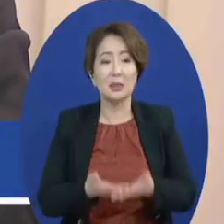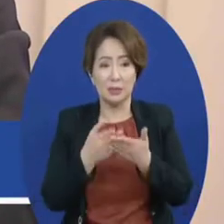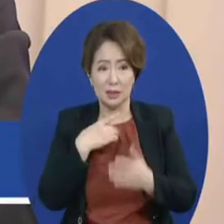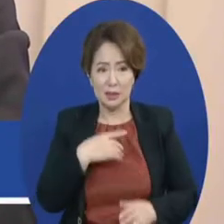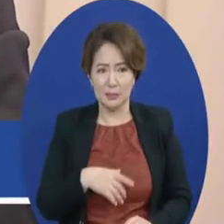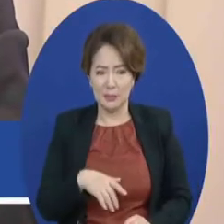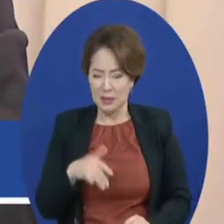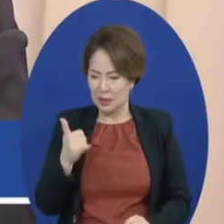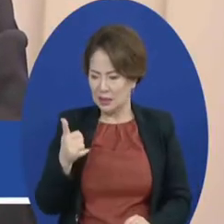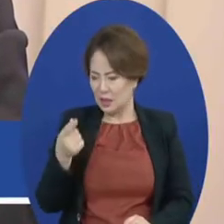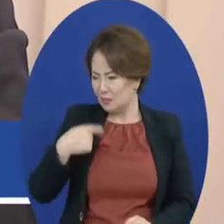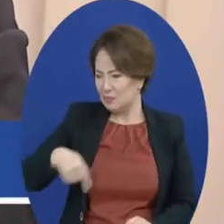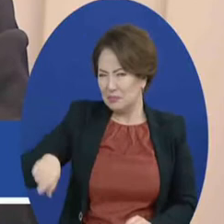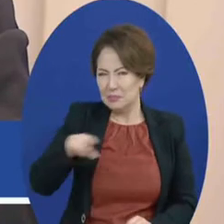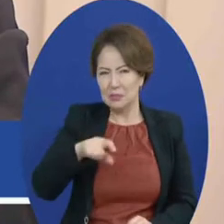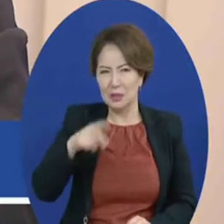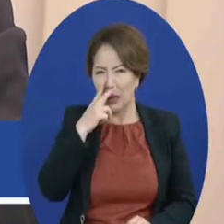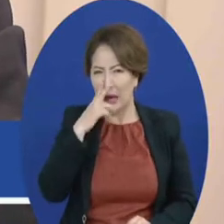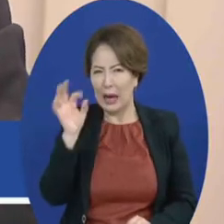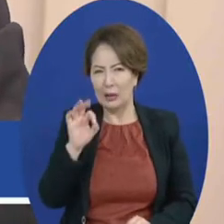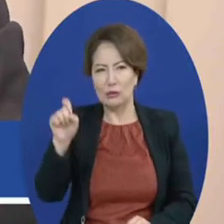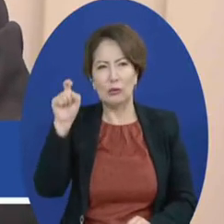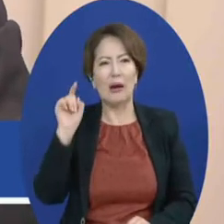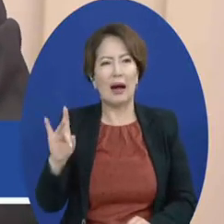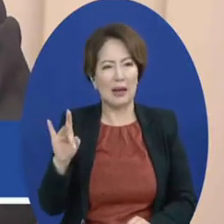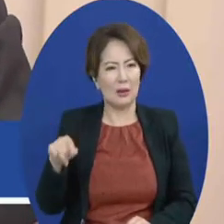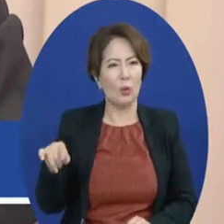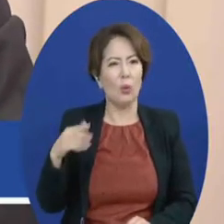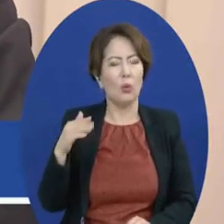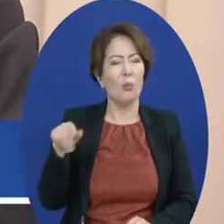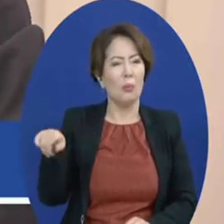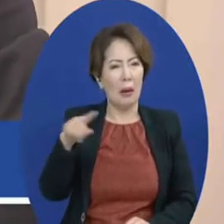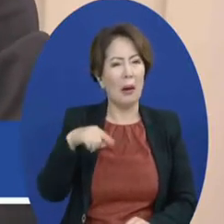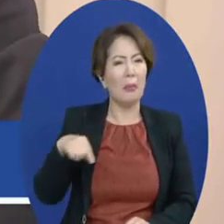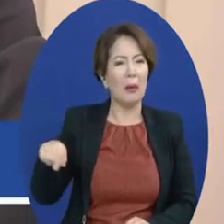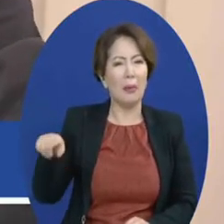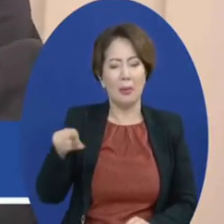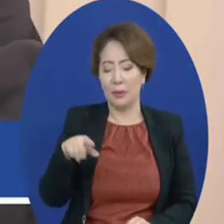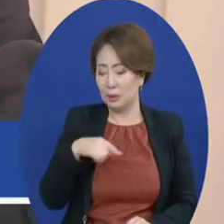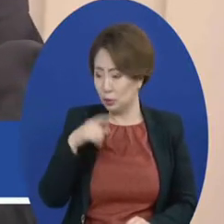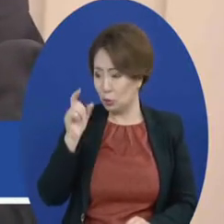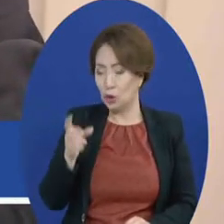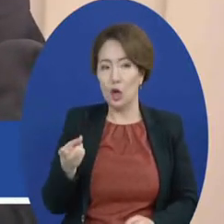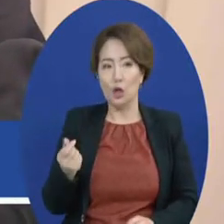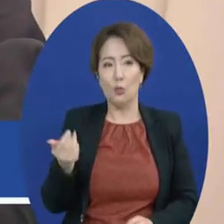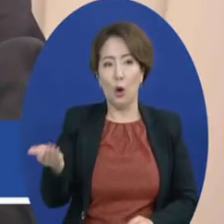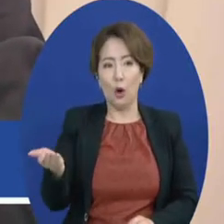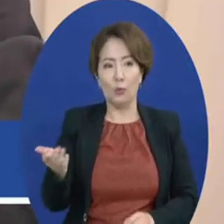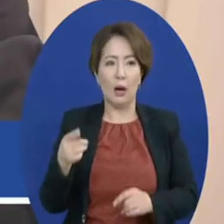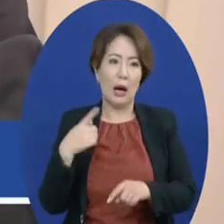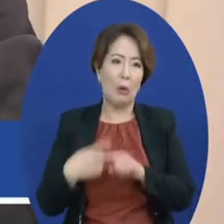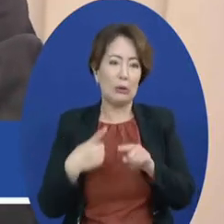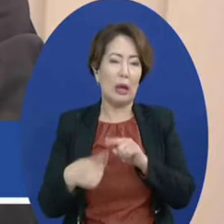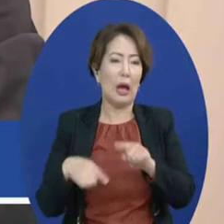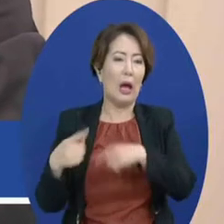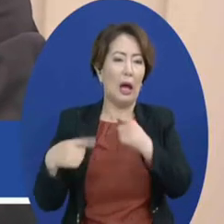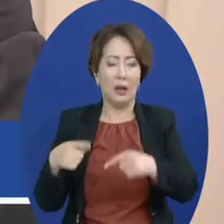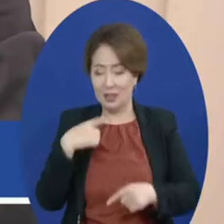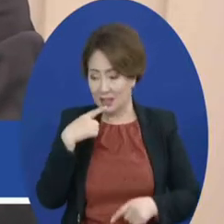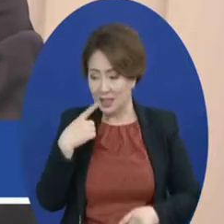үл үзэгдэгч хар гарууд бас байна. Энэ хараарууд яасан гэхлээр одоо нөгөө юмний нөхцөл учраас ингээ хурдан яваад байгаа гэж хэлсэн